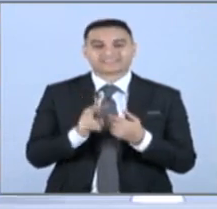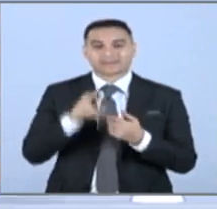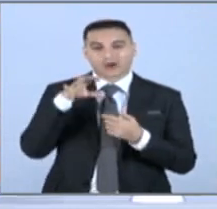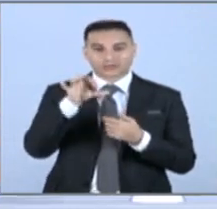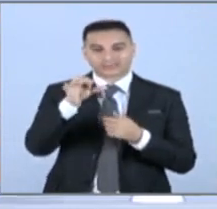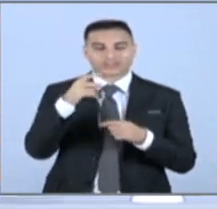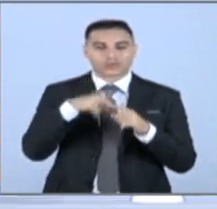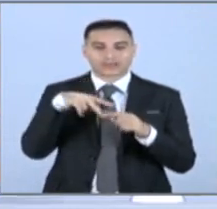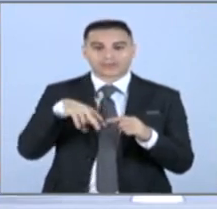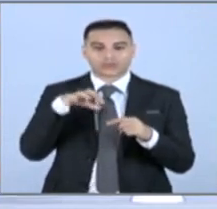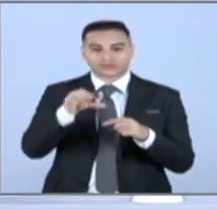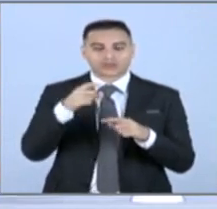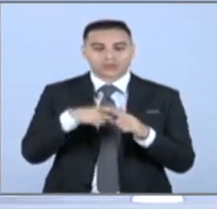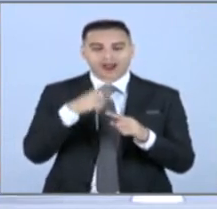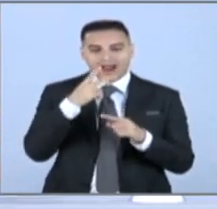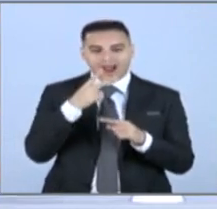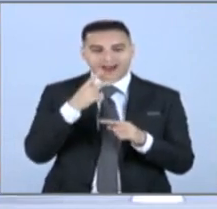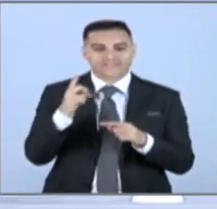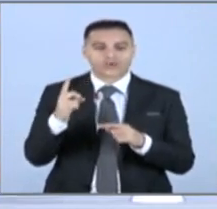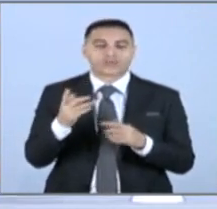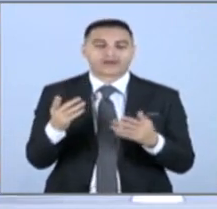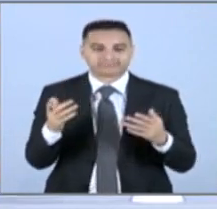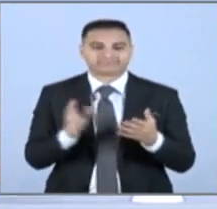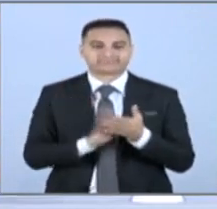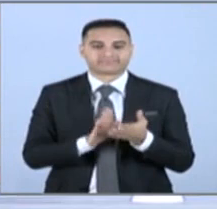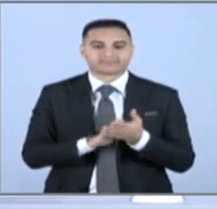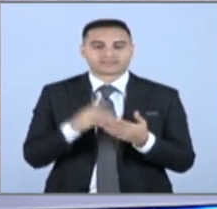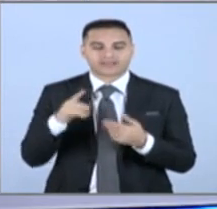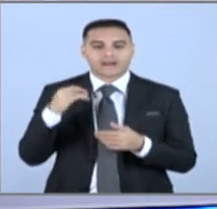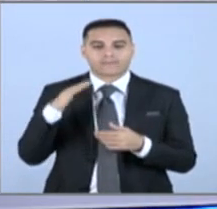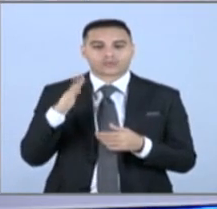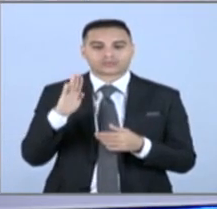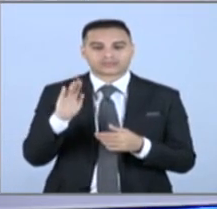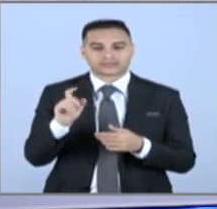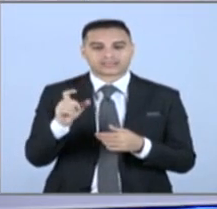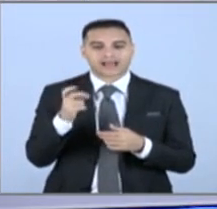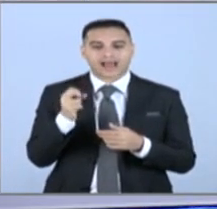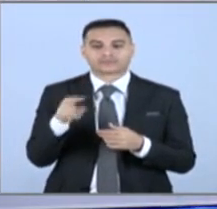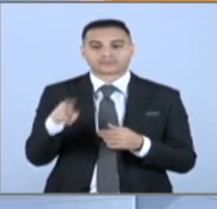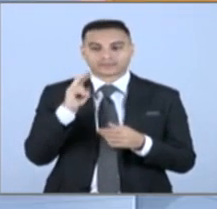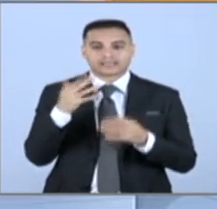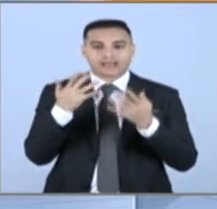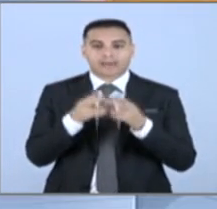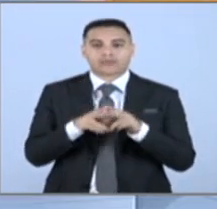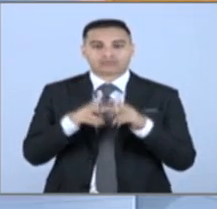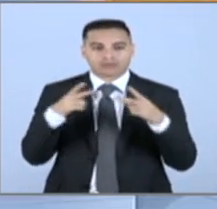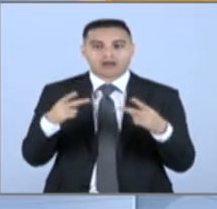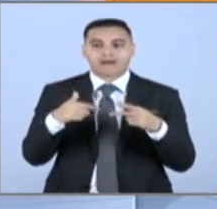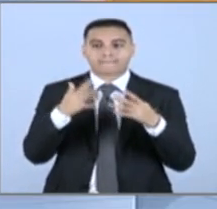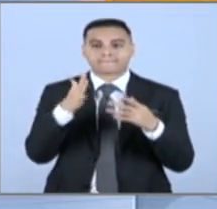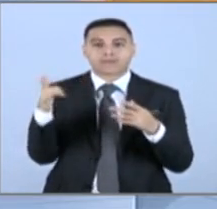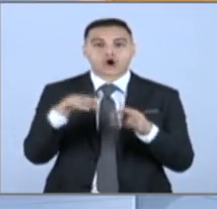97 و98 و2001. برافو عليك يا محسن. 25 نقطة. النتيجة اتغيرت.